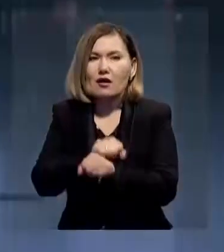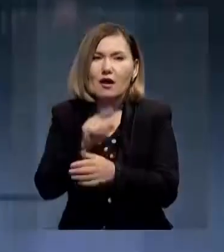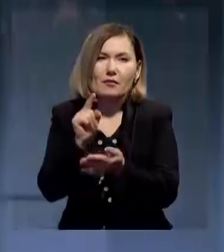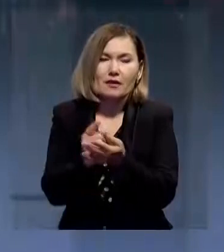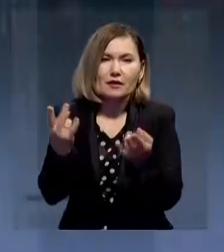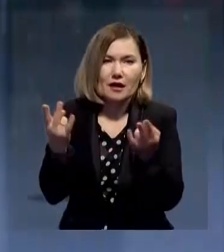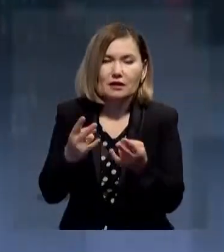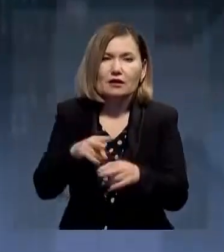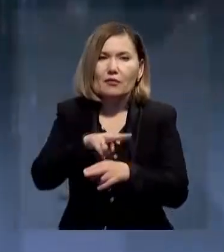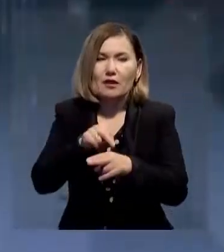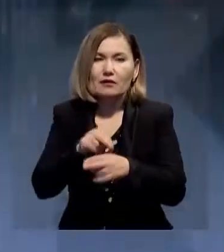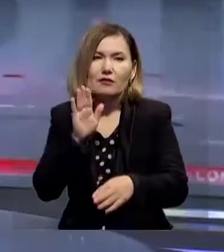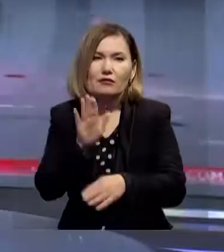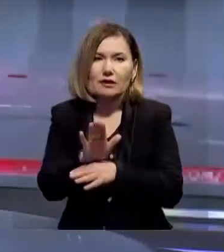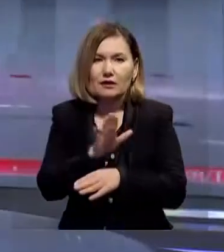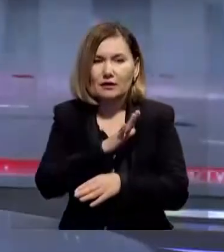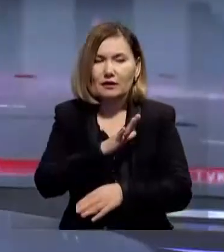шаралар қабылдауда міндеттеді.